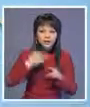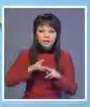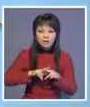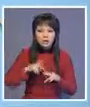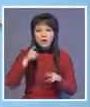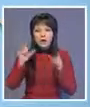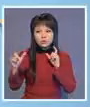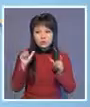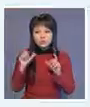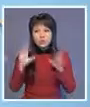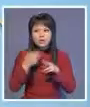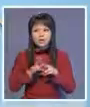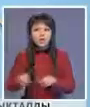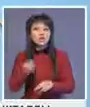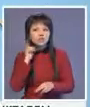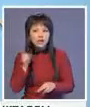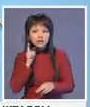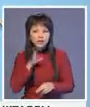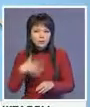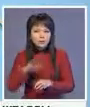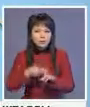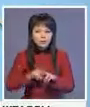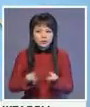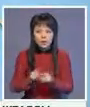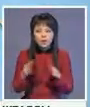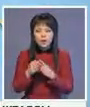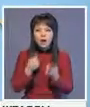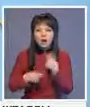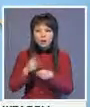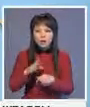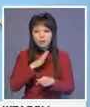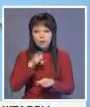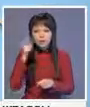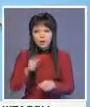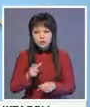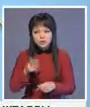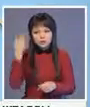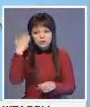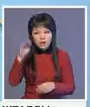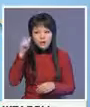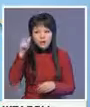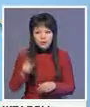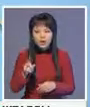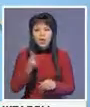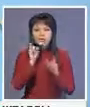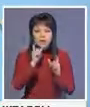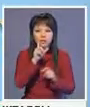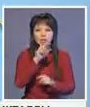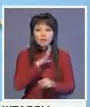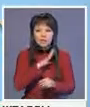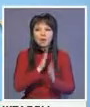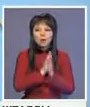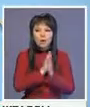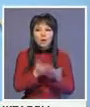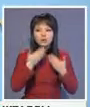алдында улап-шулап тұрған жастар, осы уақытта үйіне қайтып келе жатқан бейтаныс жігіт оларға шуламаңдар деп ескерту